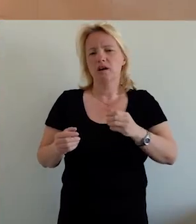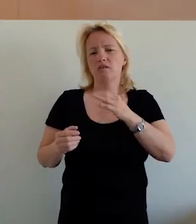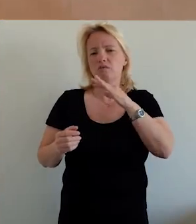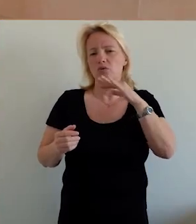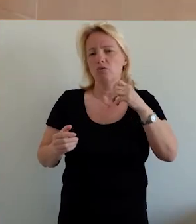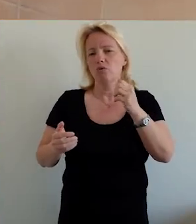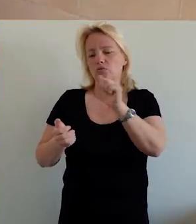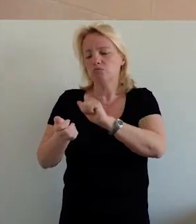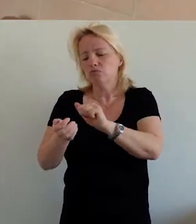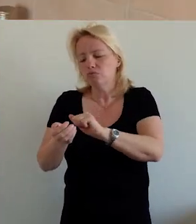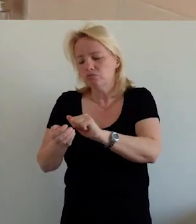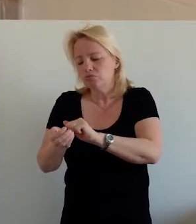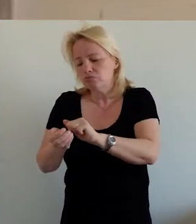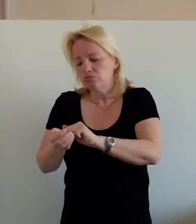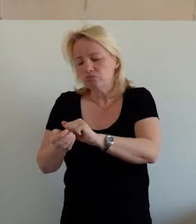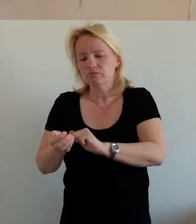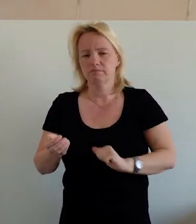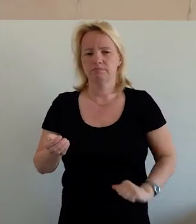umýt.